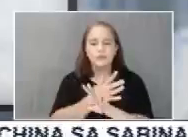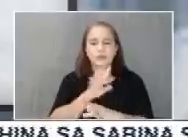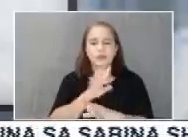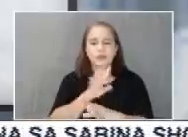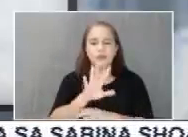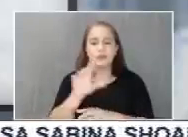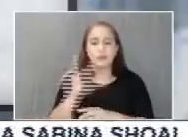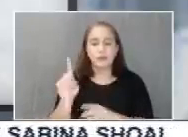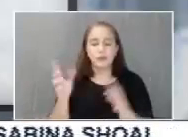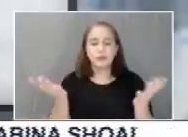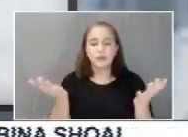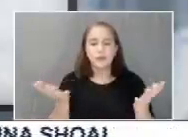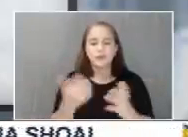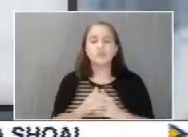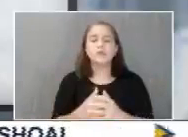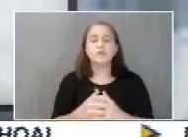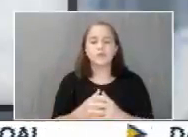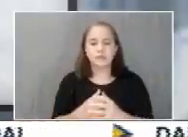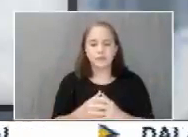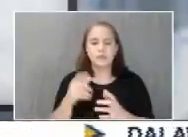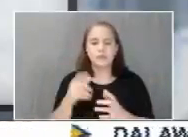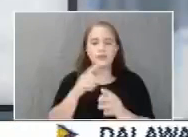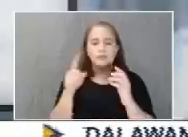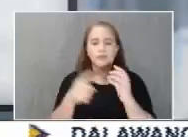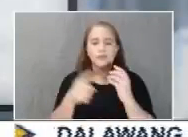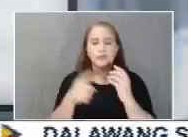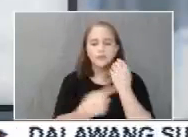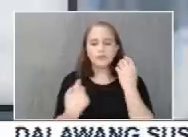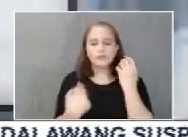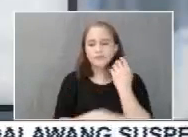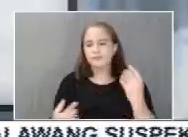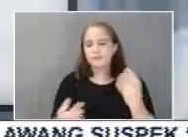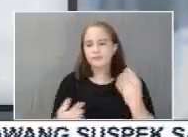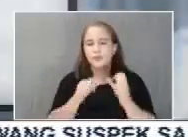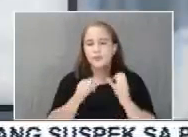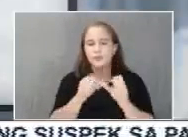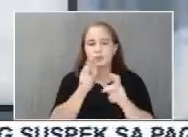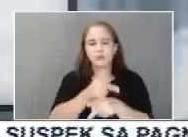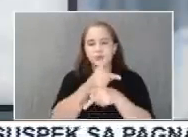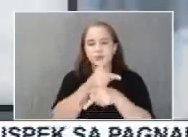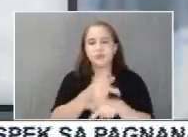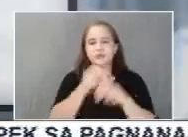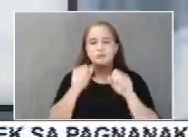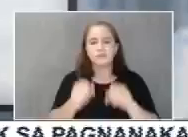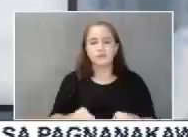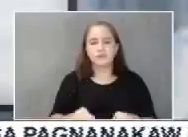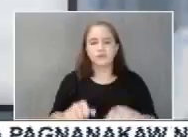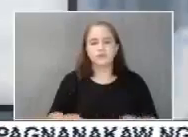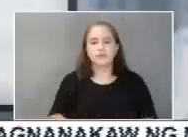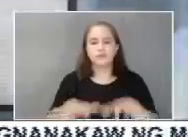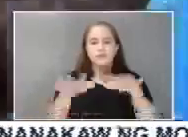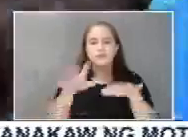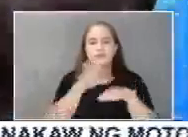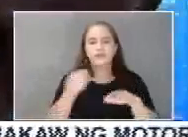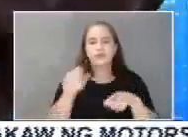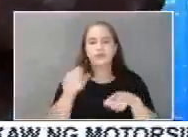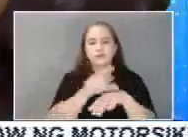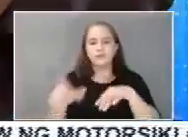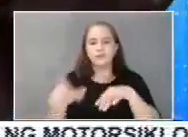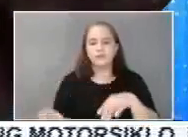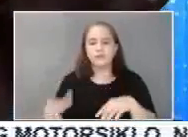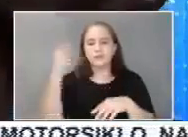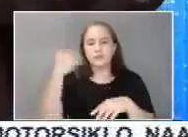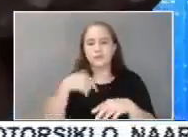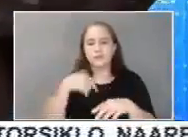Metro Manila ngayong araw ng Huwebes pagdating mamayang hapon. Kapag ganito kataas na mga heat index temperatures, ibig sabihin ito ay